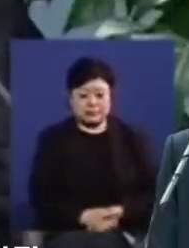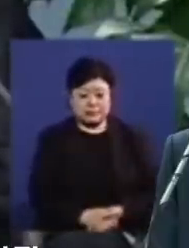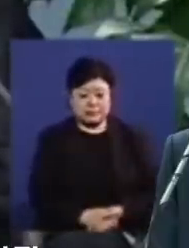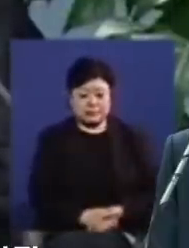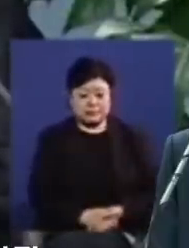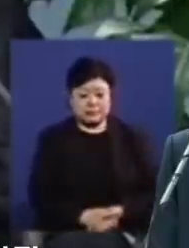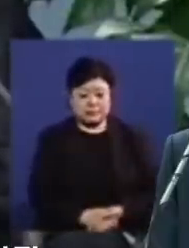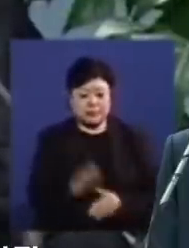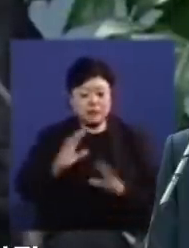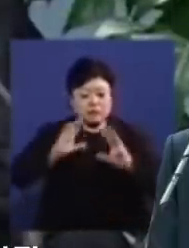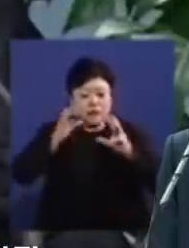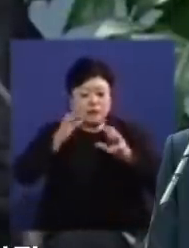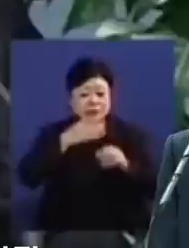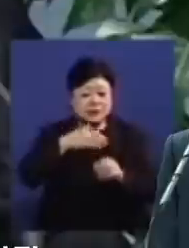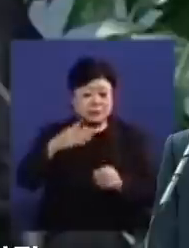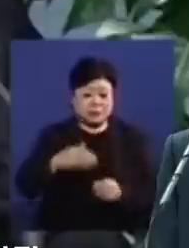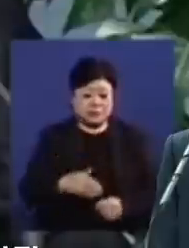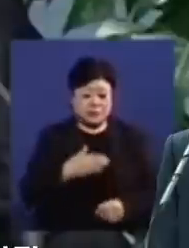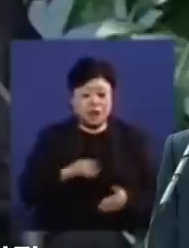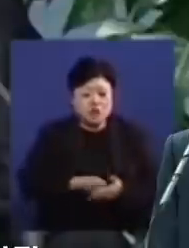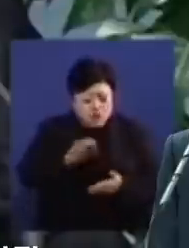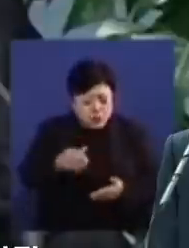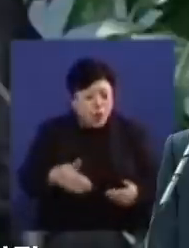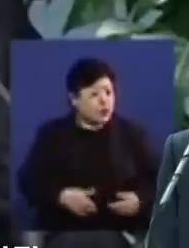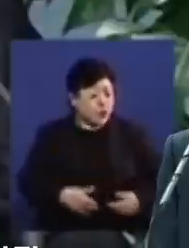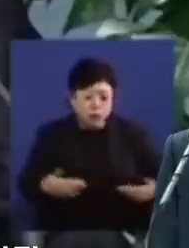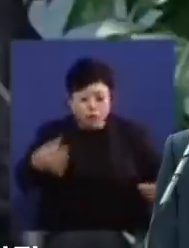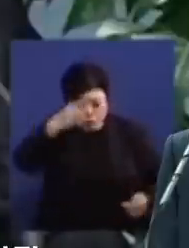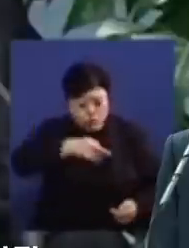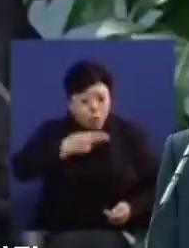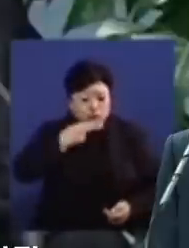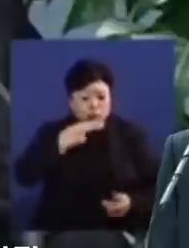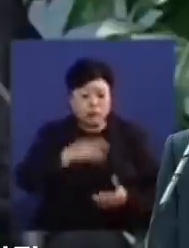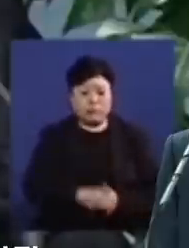천국 가는 사람이 자기가 유명해져서 무슨 이익이 있습니까?